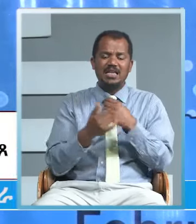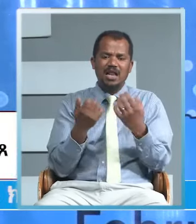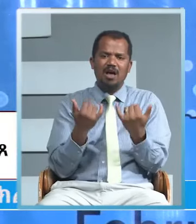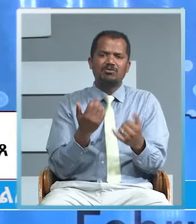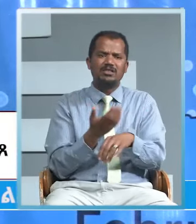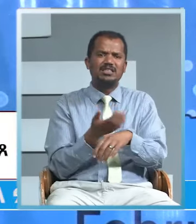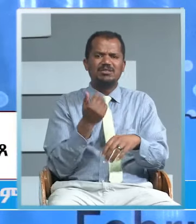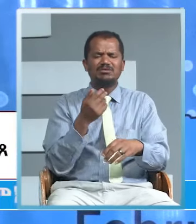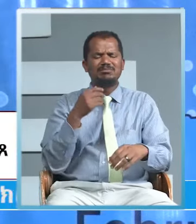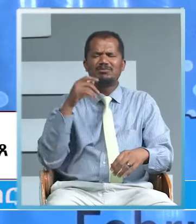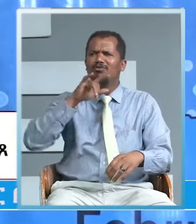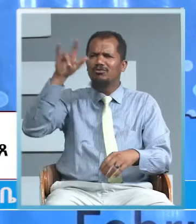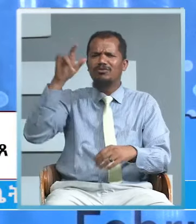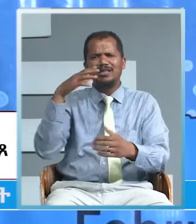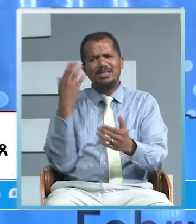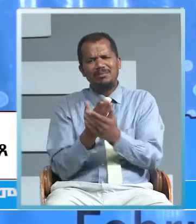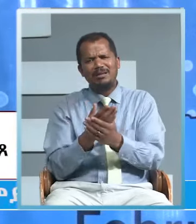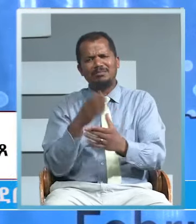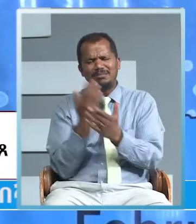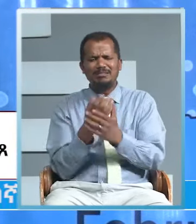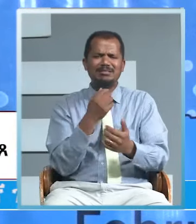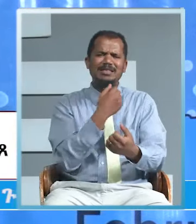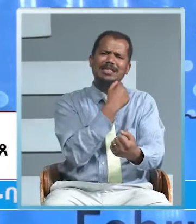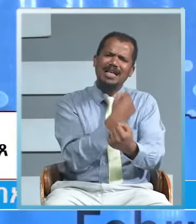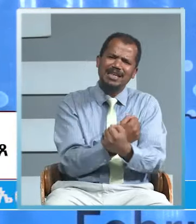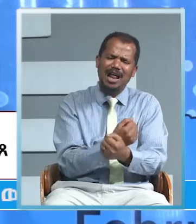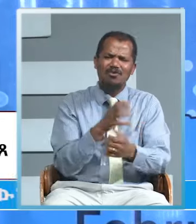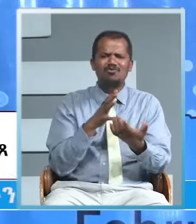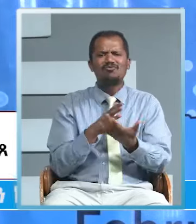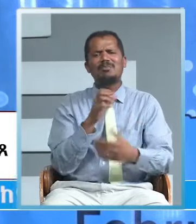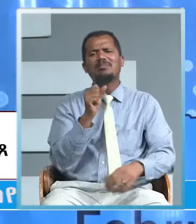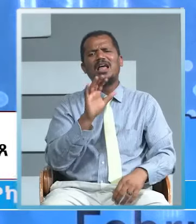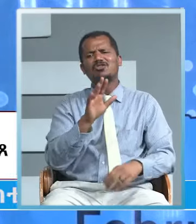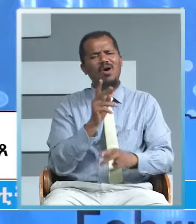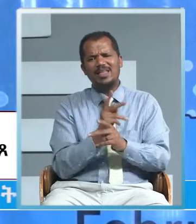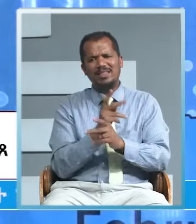ቅድም ይደበደባሉ ይታሰራሉ መብታቸው አይጠበቅም